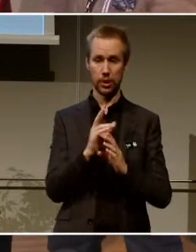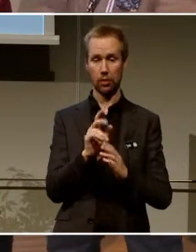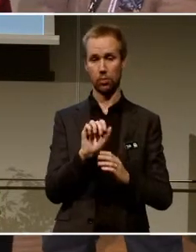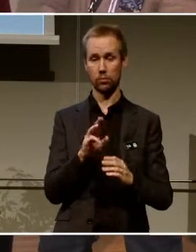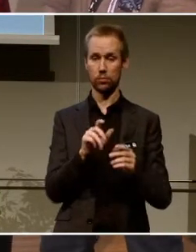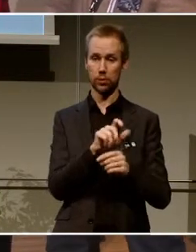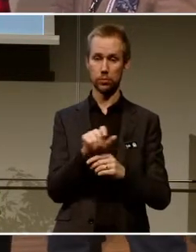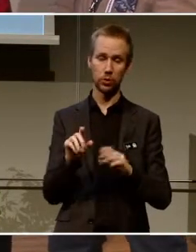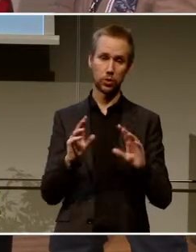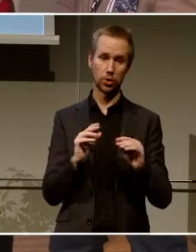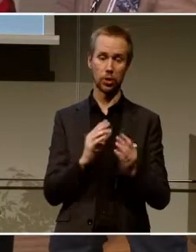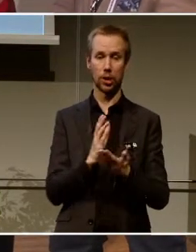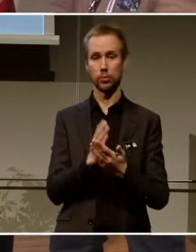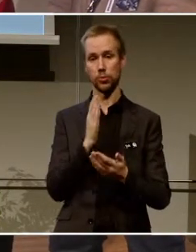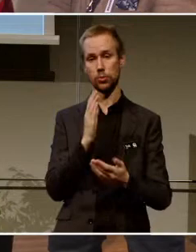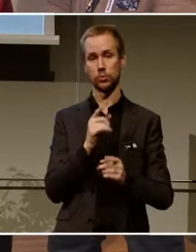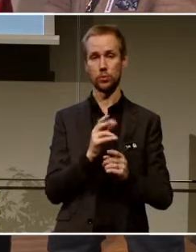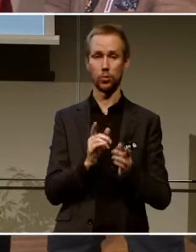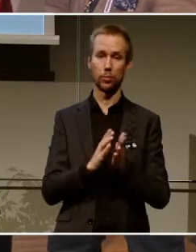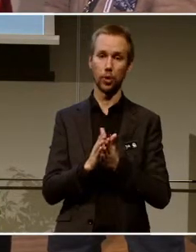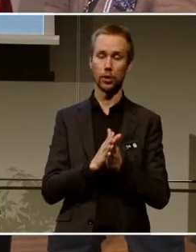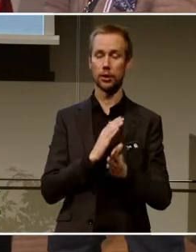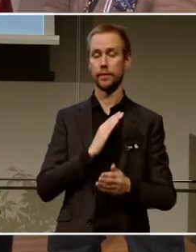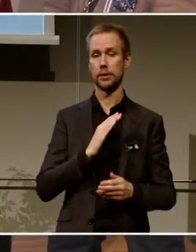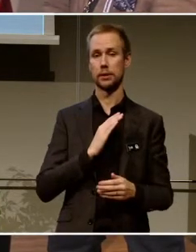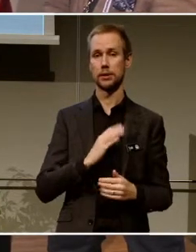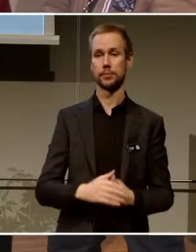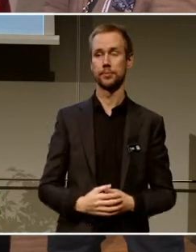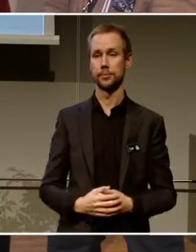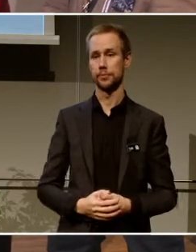Så att ja, absolut, de där utmaningarna finns ju där.